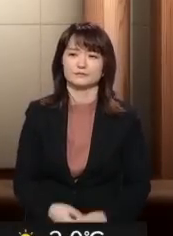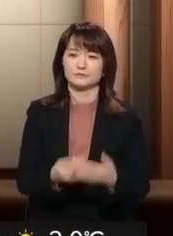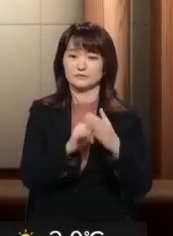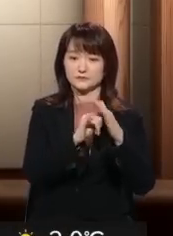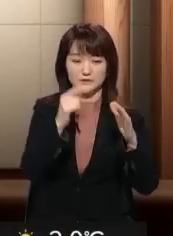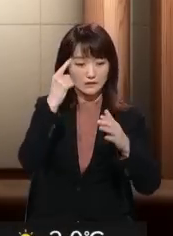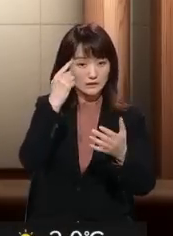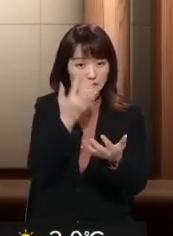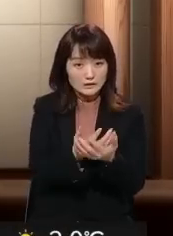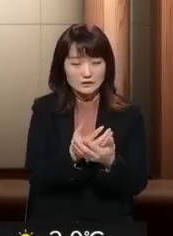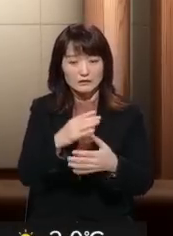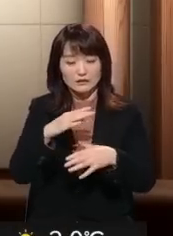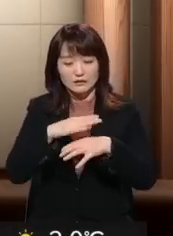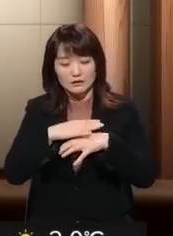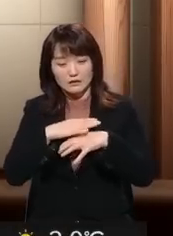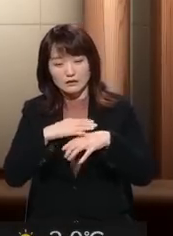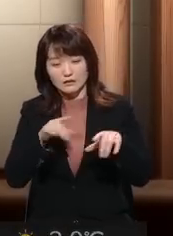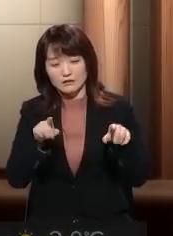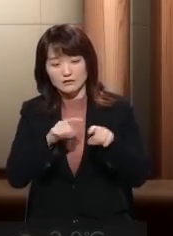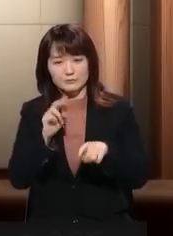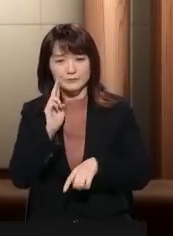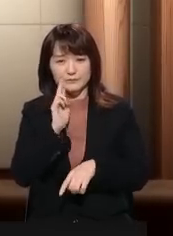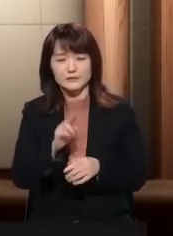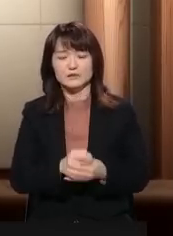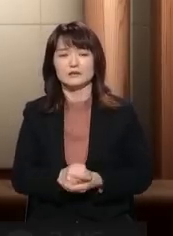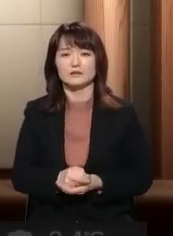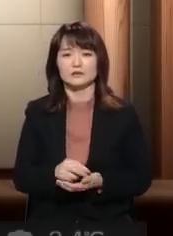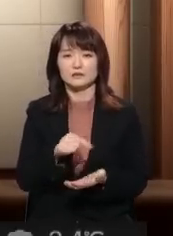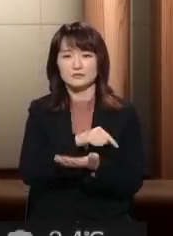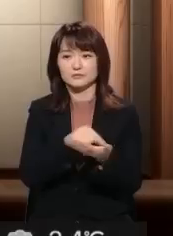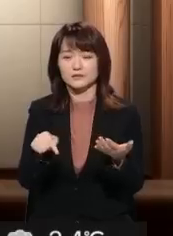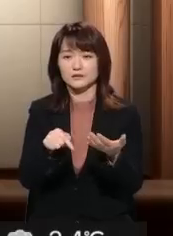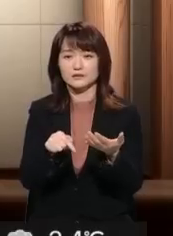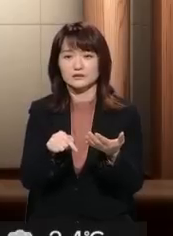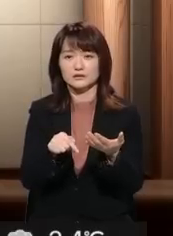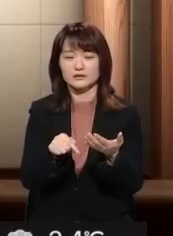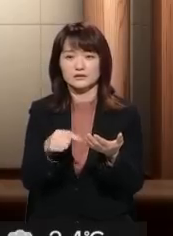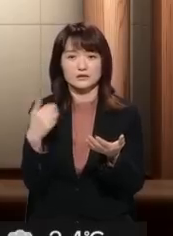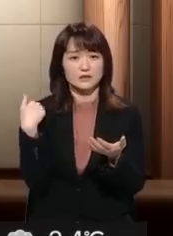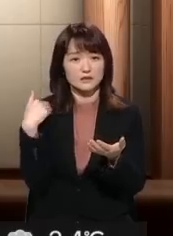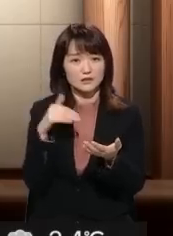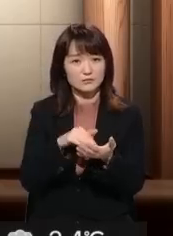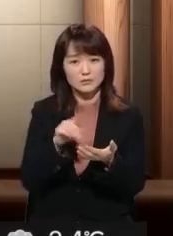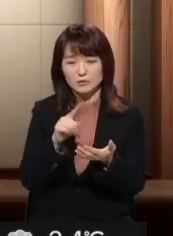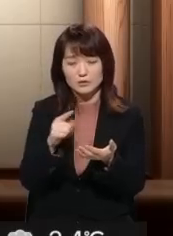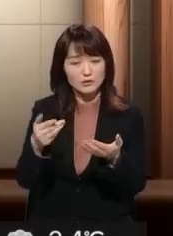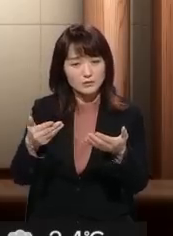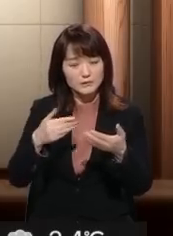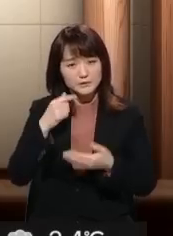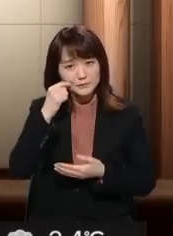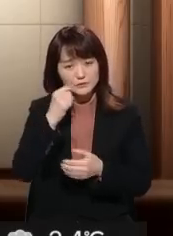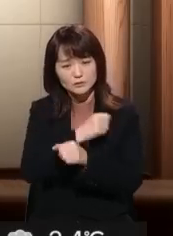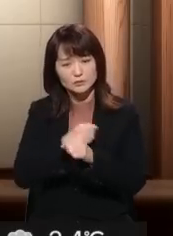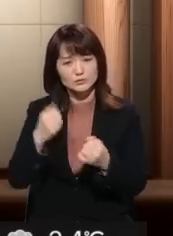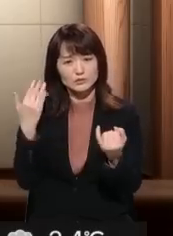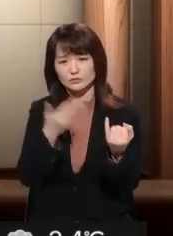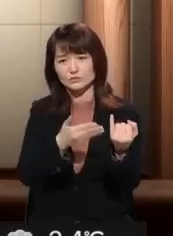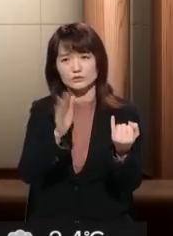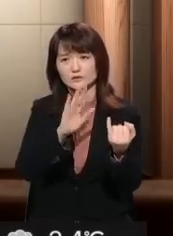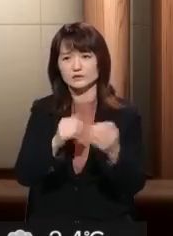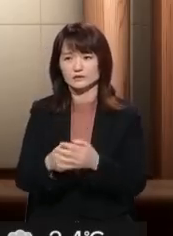받은 충격 공포심 말할 수 없이 큰데 피해 회복을 받기 위한 노력도 없었고 용서를 못 받았기 때문에